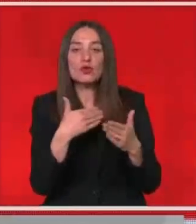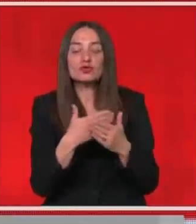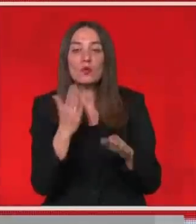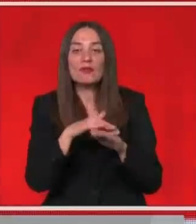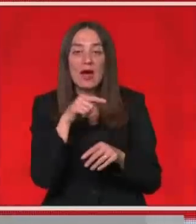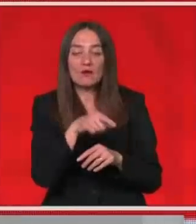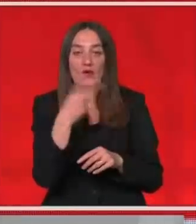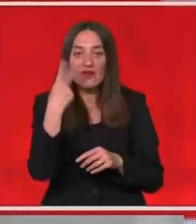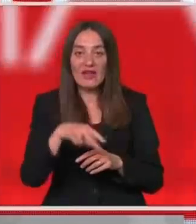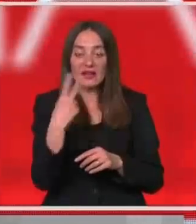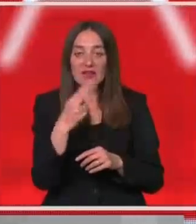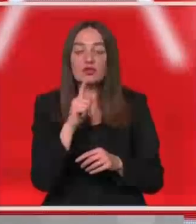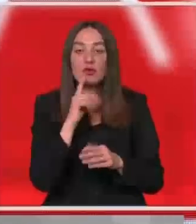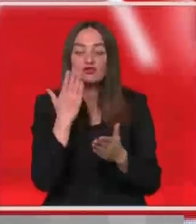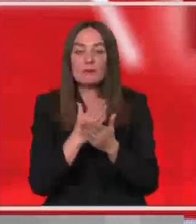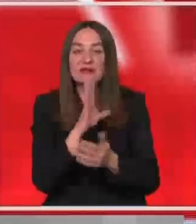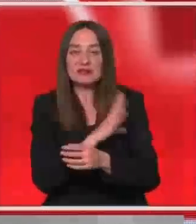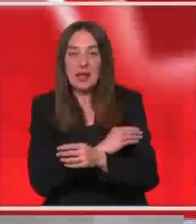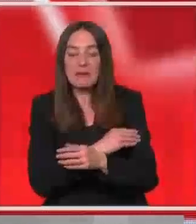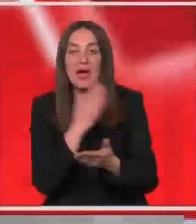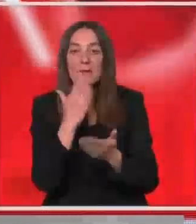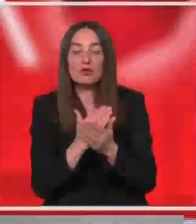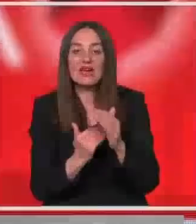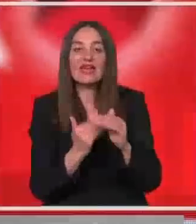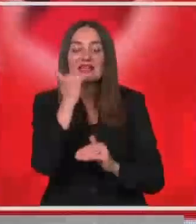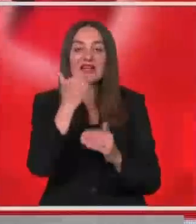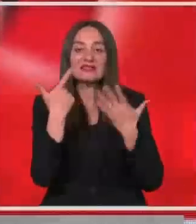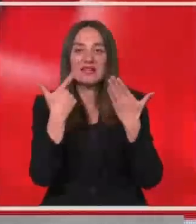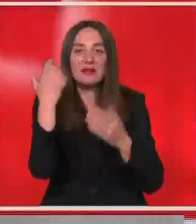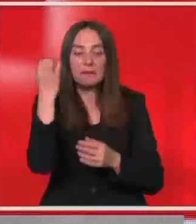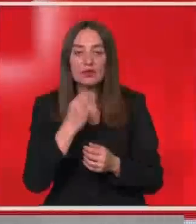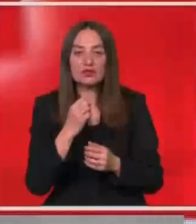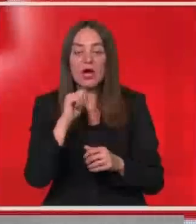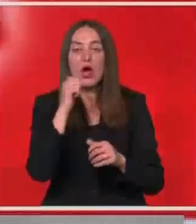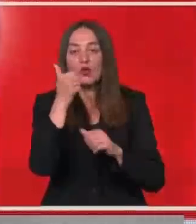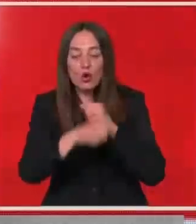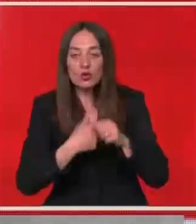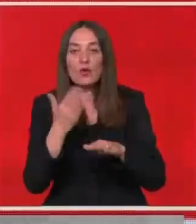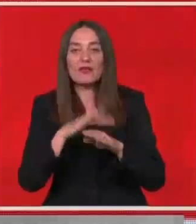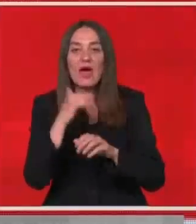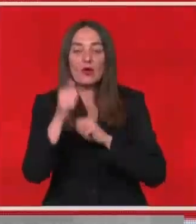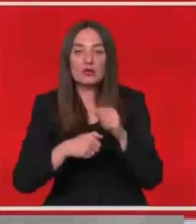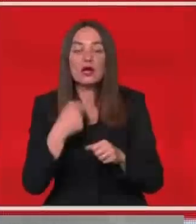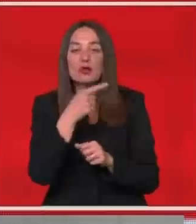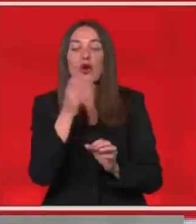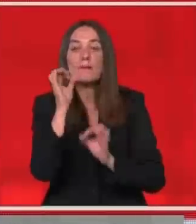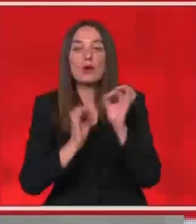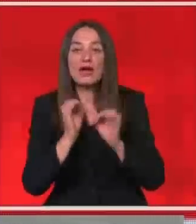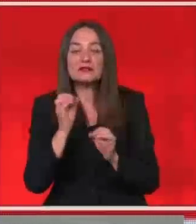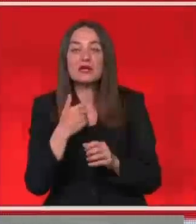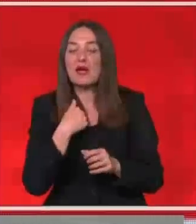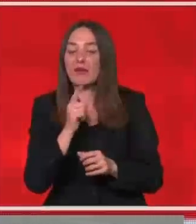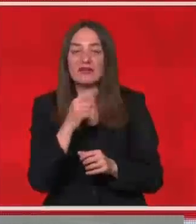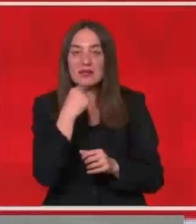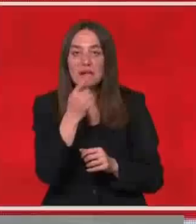ovu 2020. koja će biti slabija, biti iznad 7% godina na godinu. I to je projekcija, čak vam